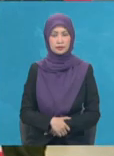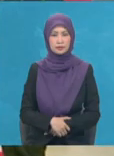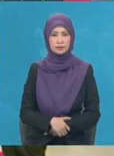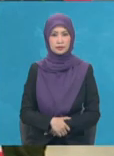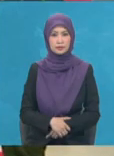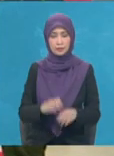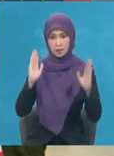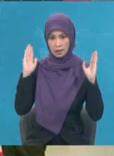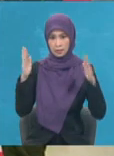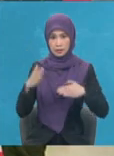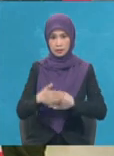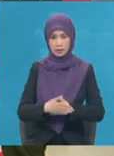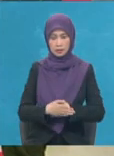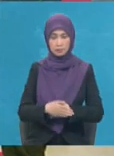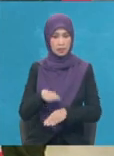sembahyang